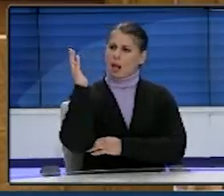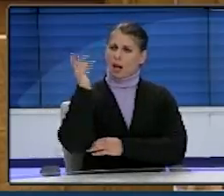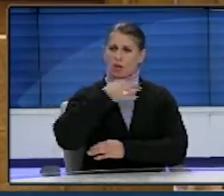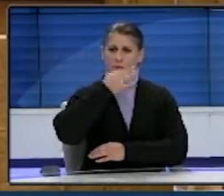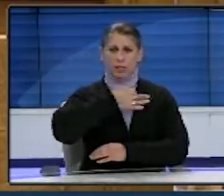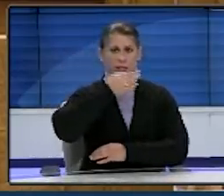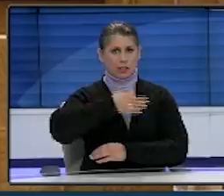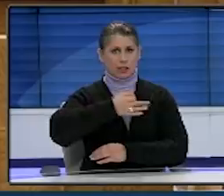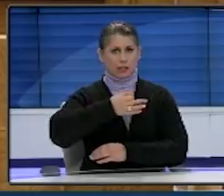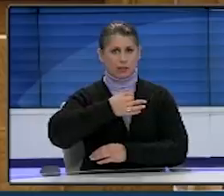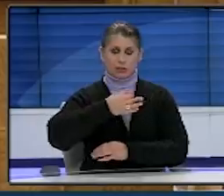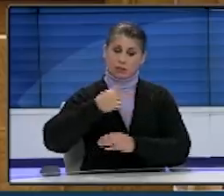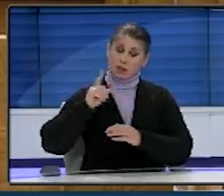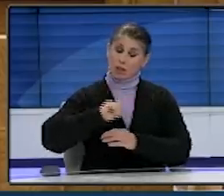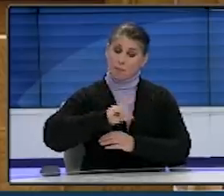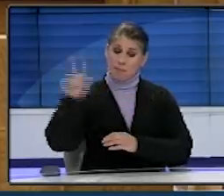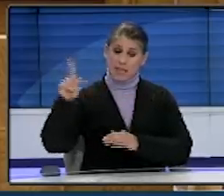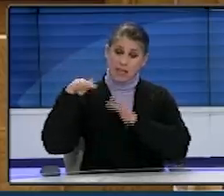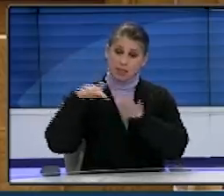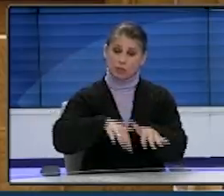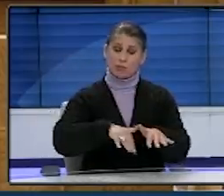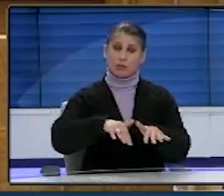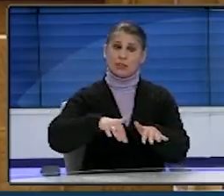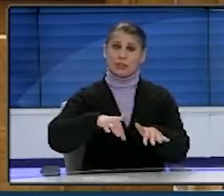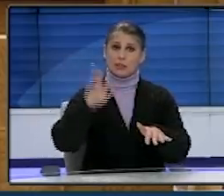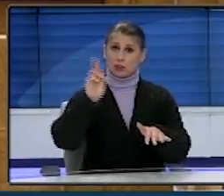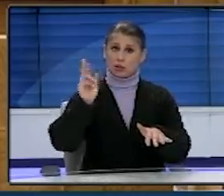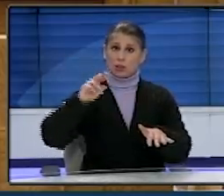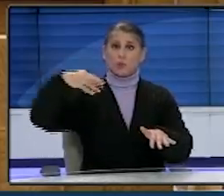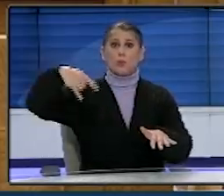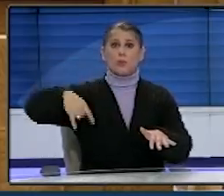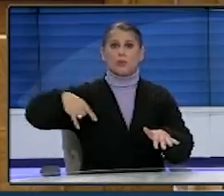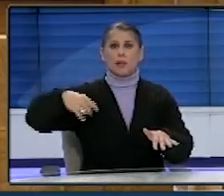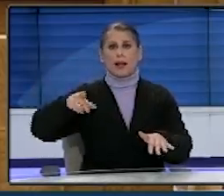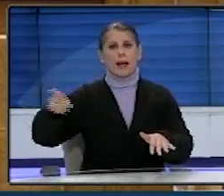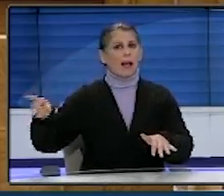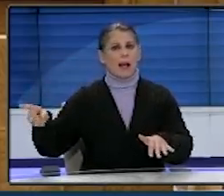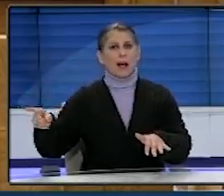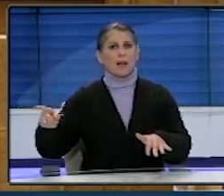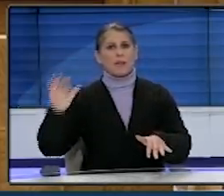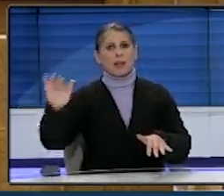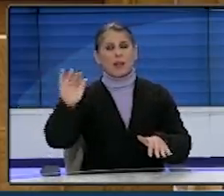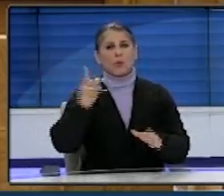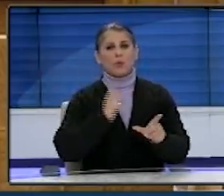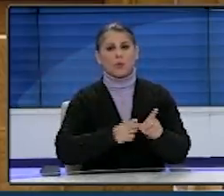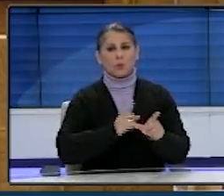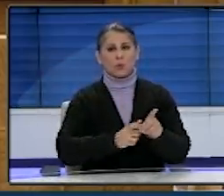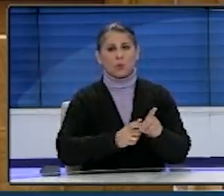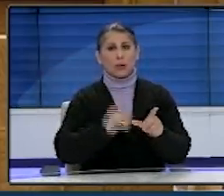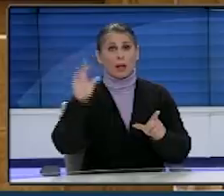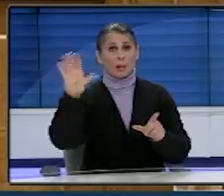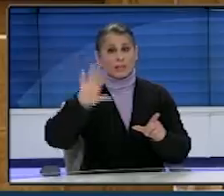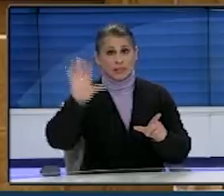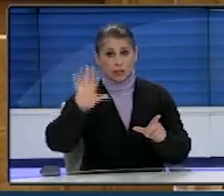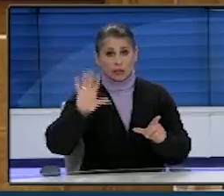δηλώσεις ενάντια στην εισβολή της Ρωσίας, του Πούτιν στην Ουκρανία. Αυτοί καλούσαν το κουκουέ από τα